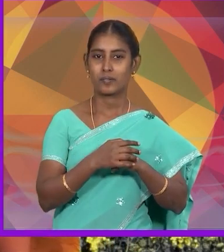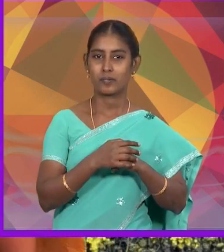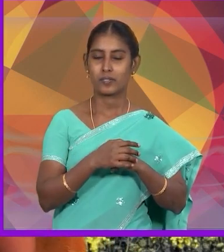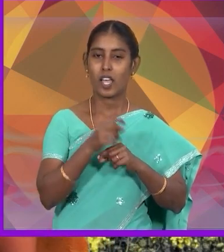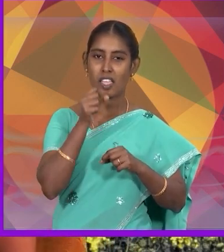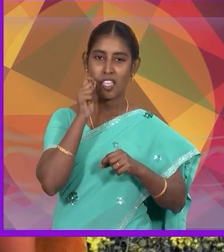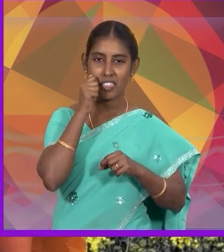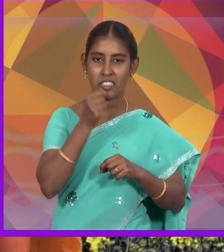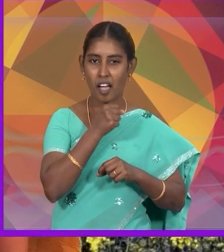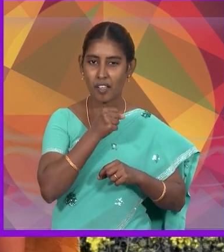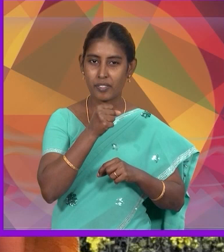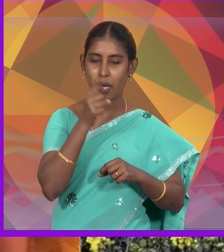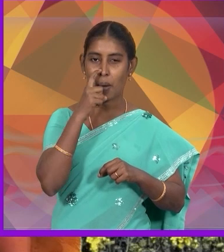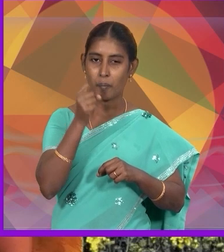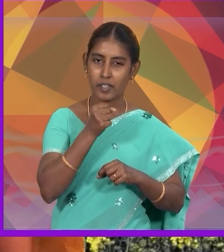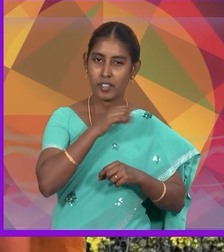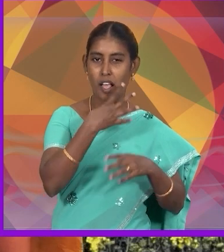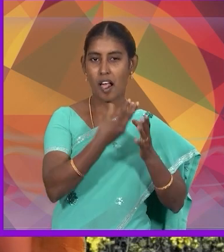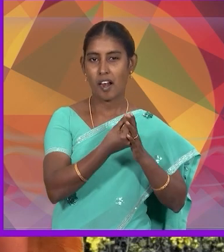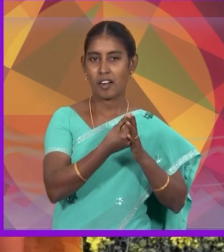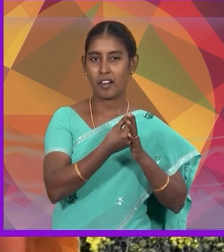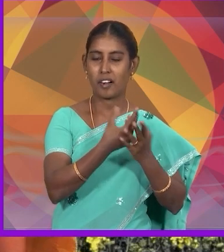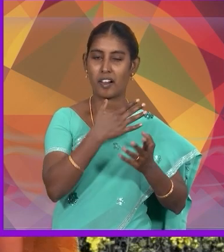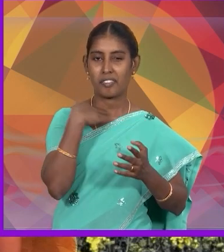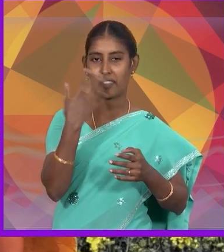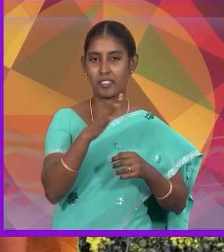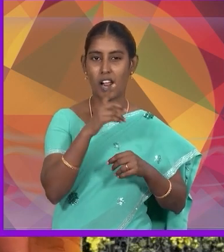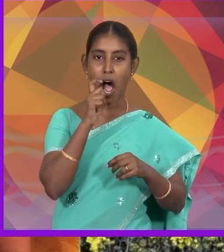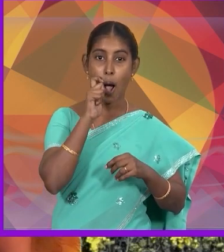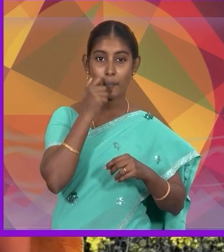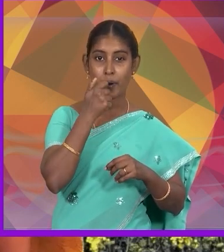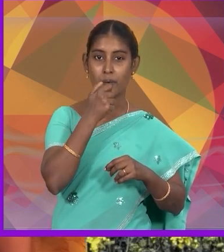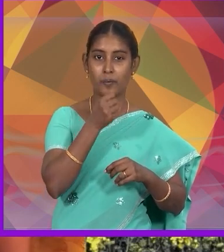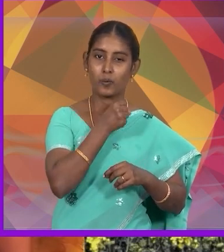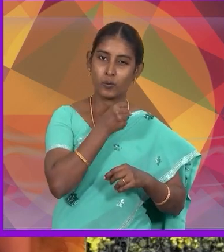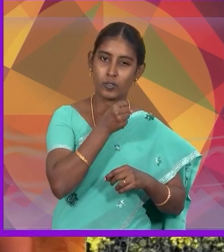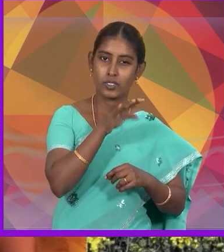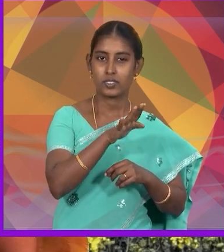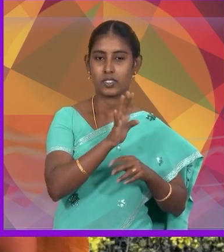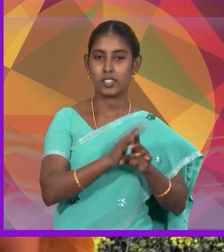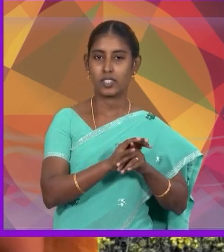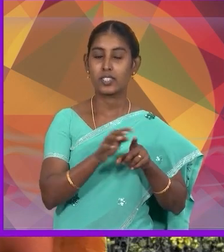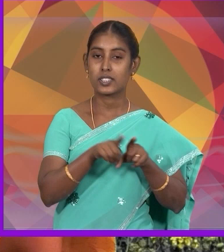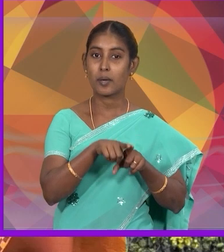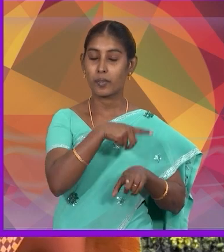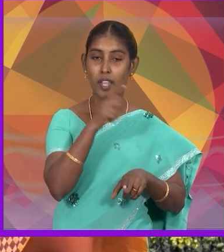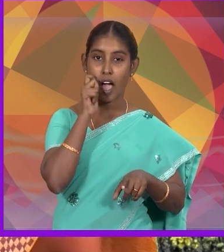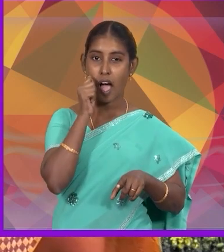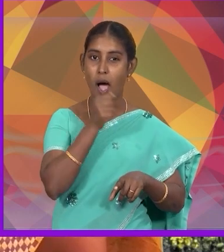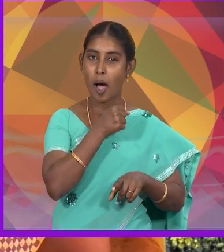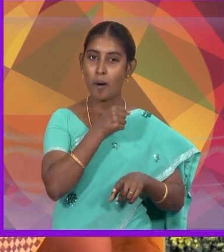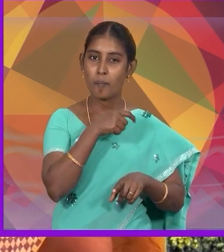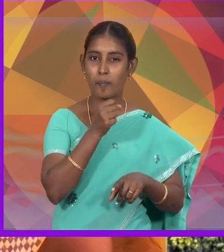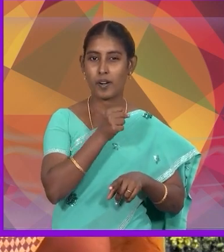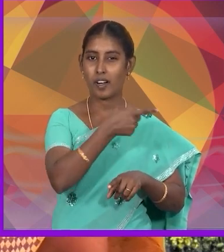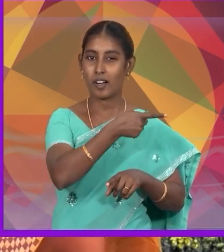ஆயிருந்தா, தாத்தா பாட்டி எல்லாம் இயற்கை எழுதுறாங்க. அப்பாவுக்கு வயசாயிருது, நிலத்துல வித்துடலாமா அப்படின்னு அவர் யோசிக்கிற போது பையன்